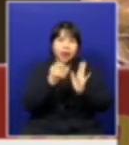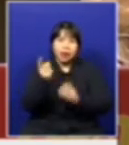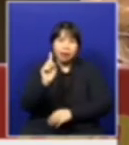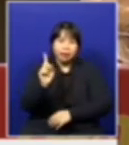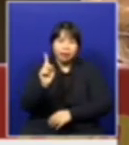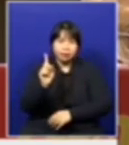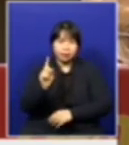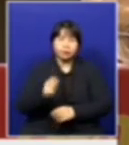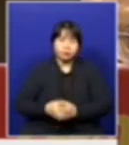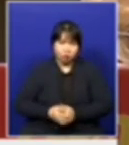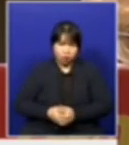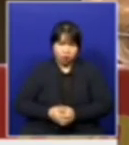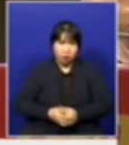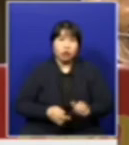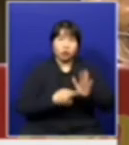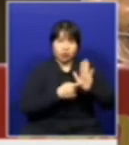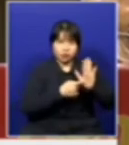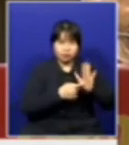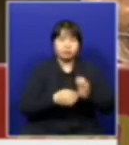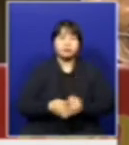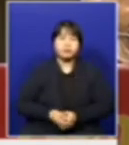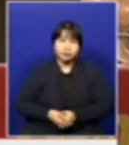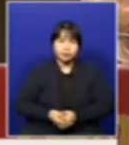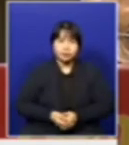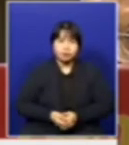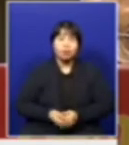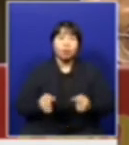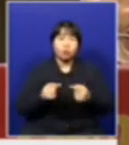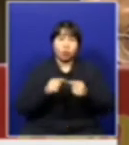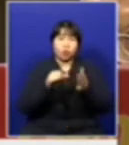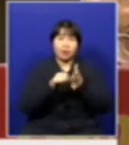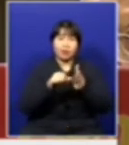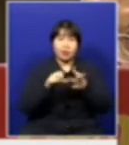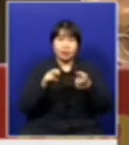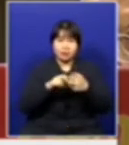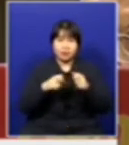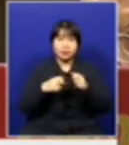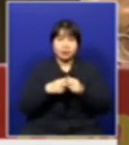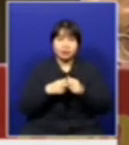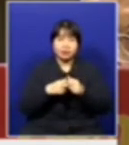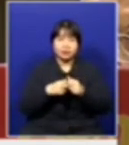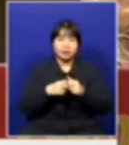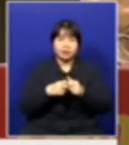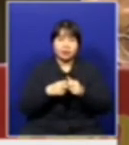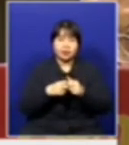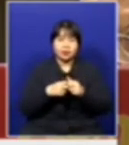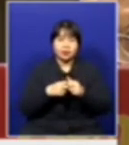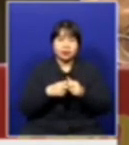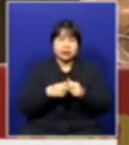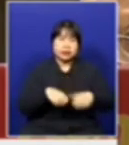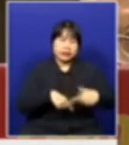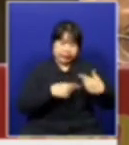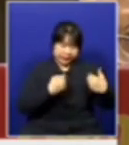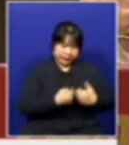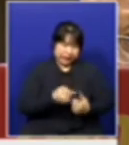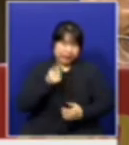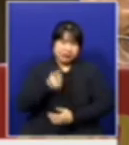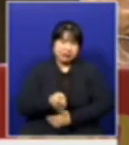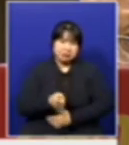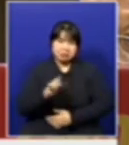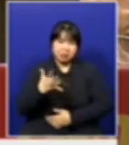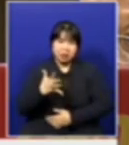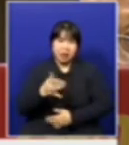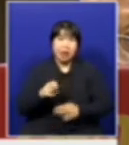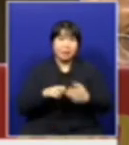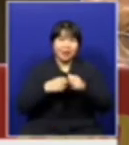ได้ง่ายๆขอยกตัวอย่างนะคะในการแก้ปัญหาอย่างไม่จริงใจต่อการแก้ปัญหาเรื่องน้